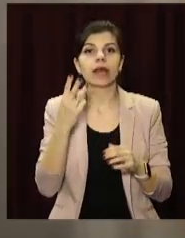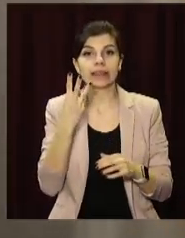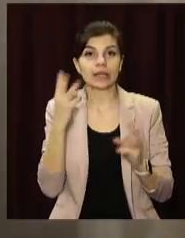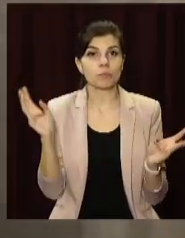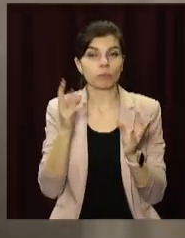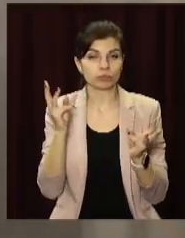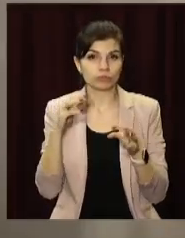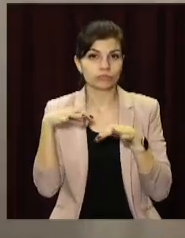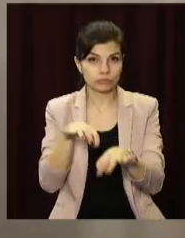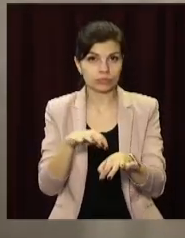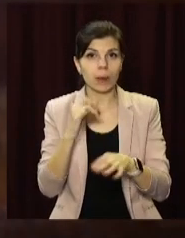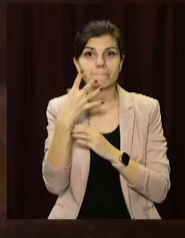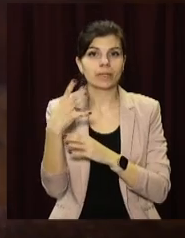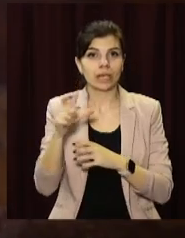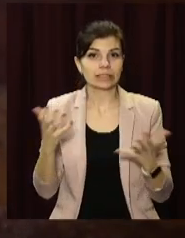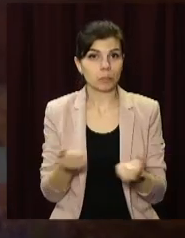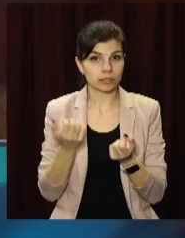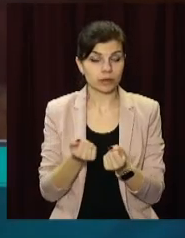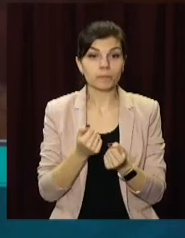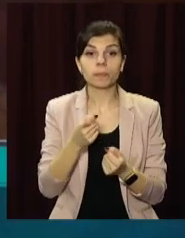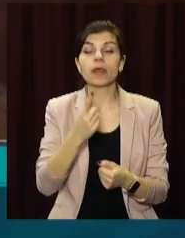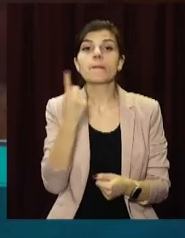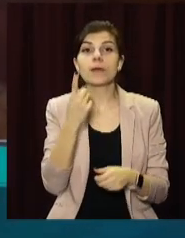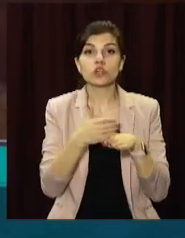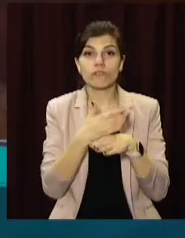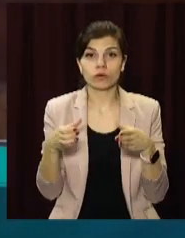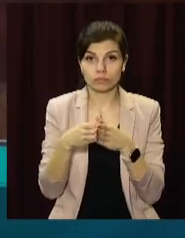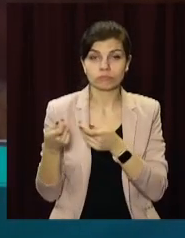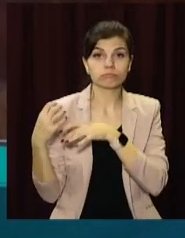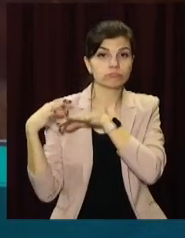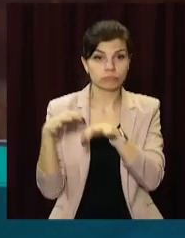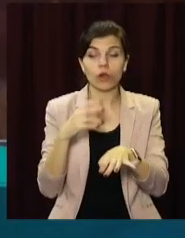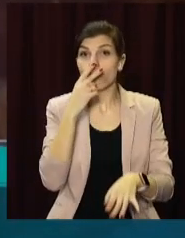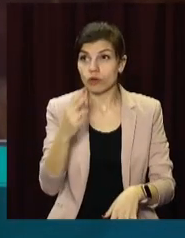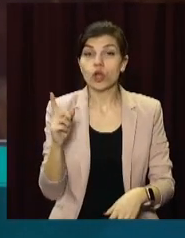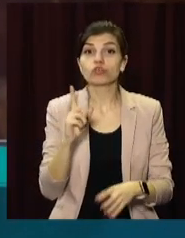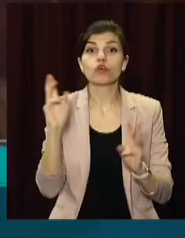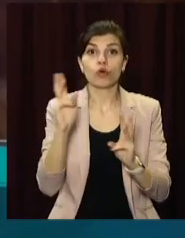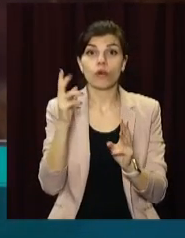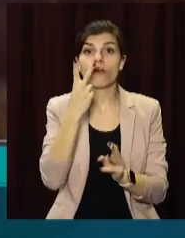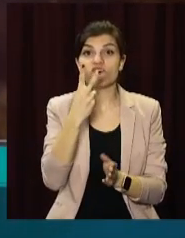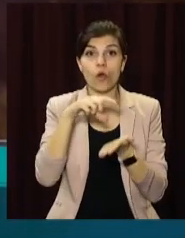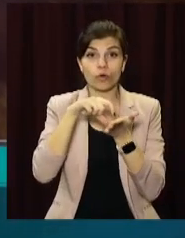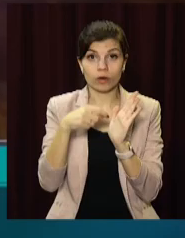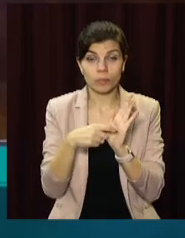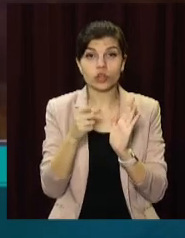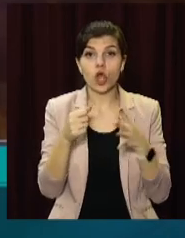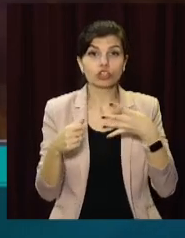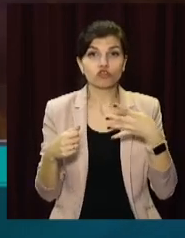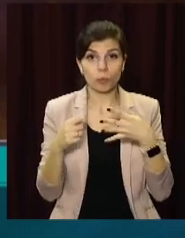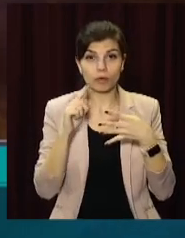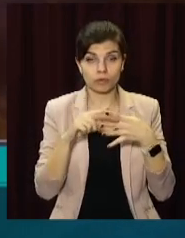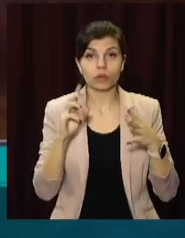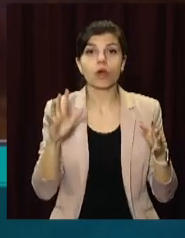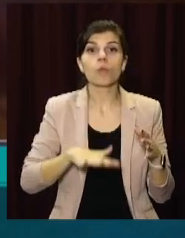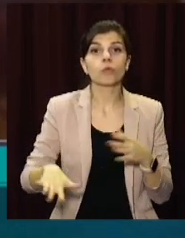15 ДСНСників. По прибуттю перших підрозділів було встановлено, що горить кімната двохкімнатної квартири на 4-му поверсі на